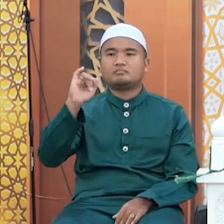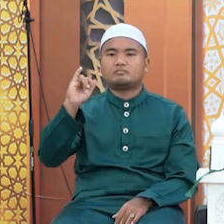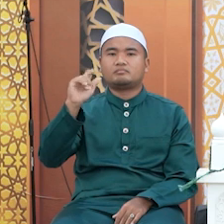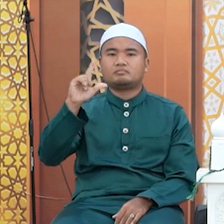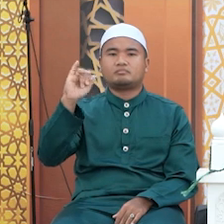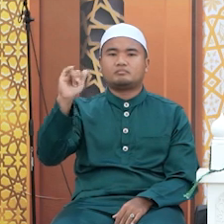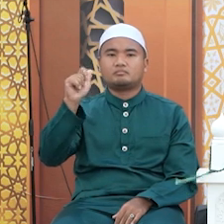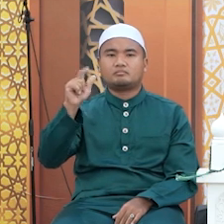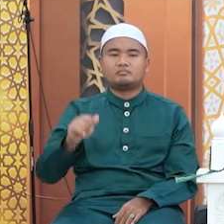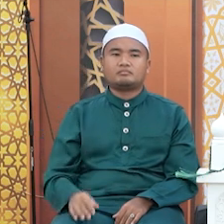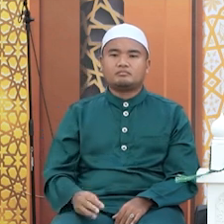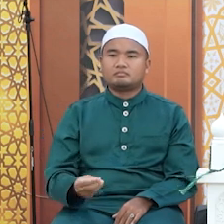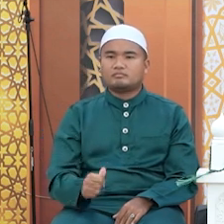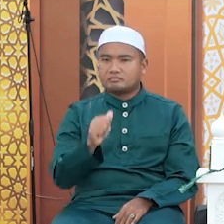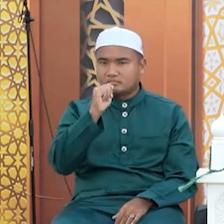minum air.